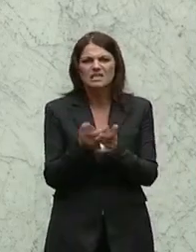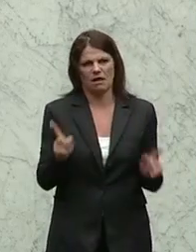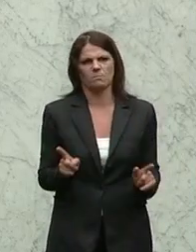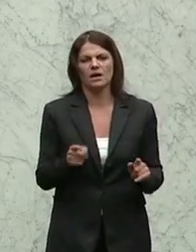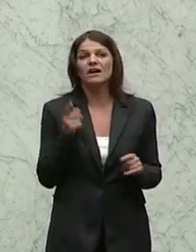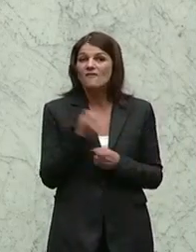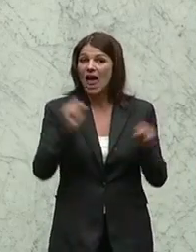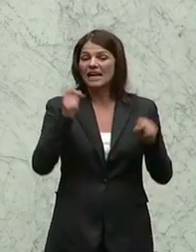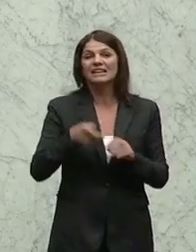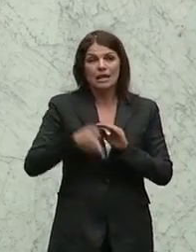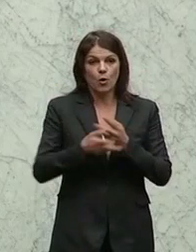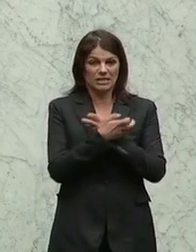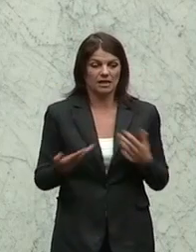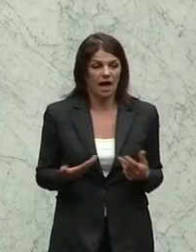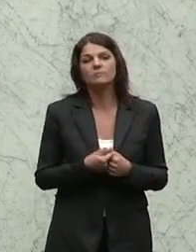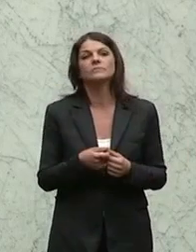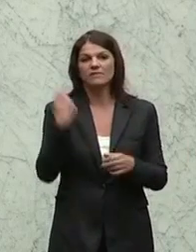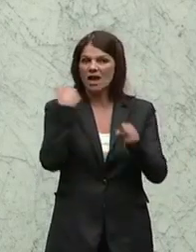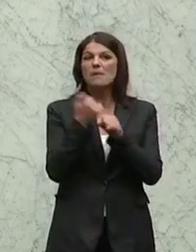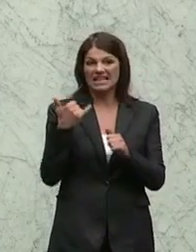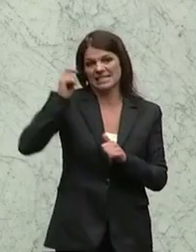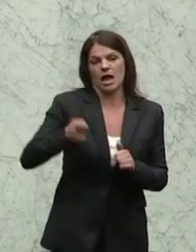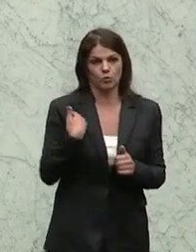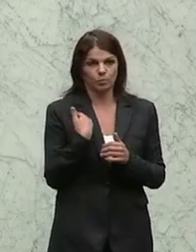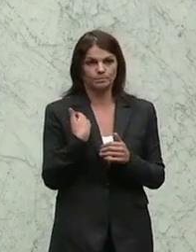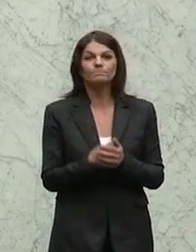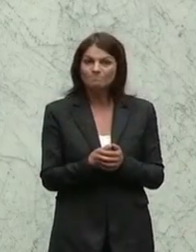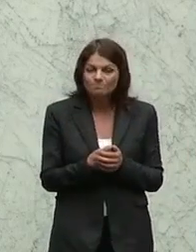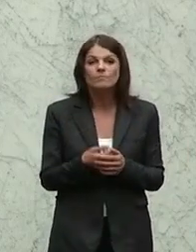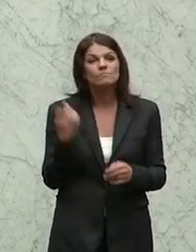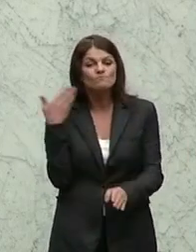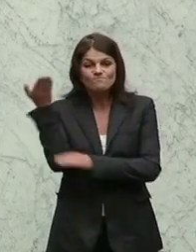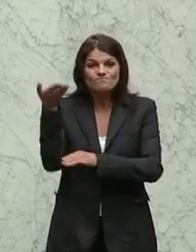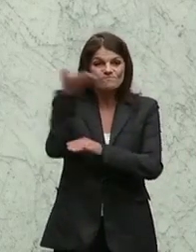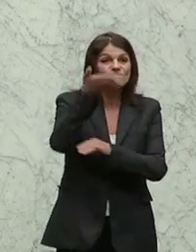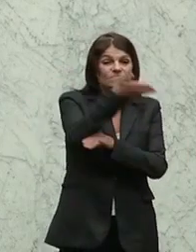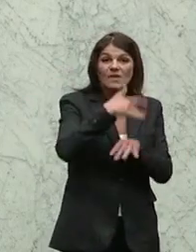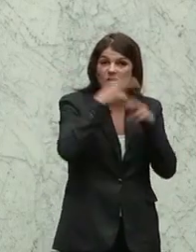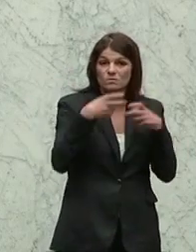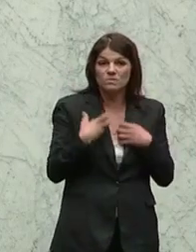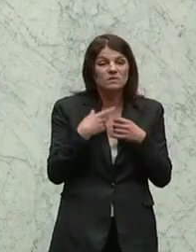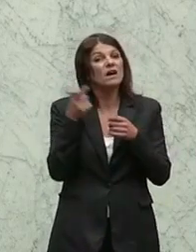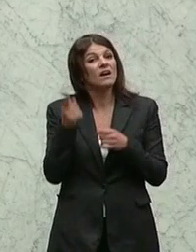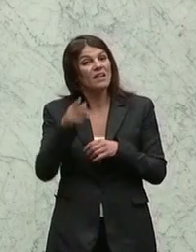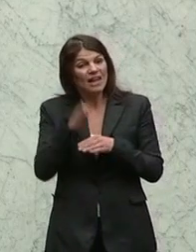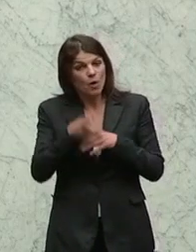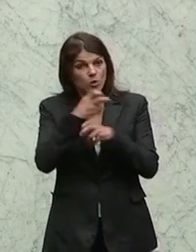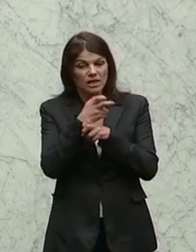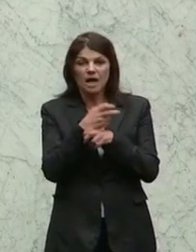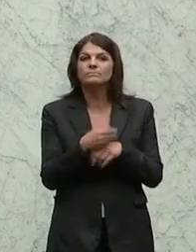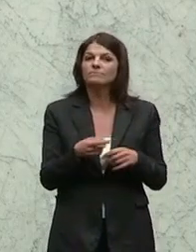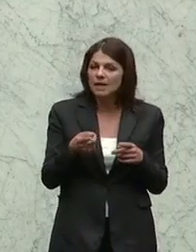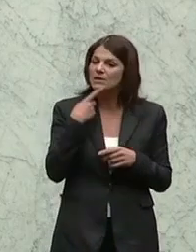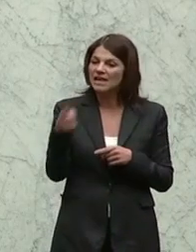Die Freiheitlichen in Niederösterreich, wir machen jetzt eine Aktion. Wir gehen zu den Wirten in Niederösterreich unter dem Motto Wirte